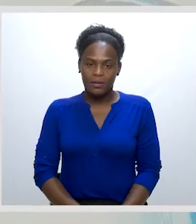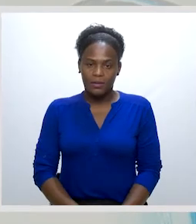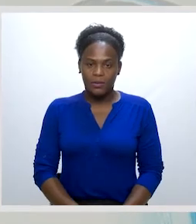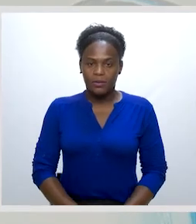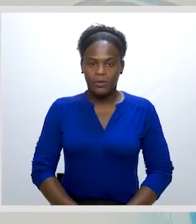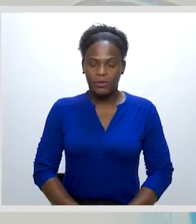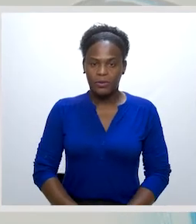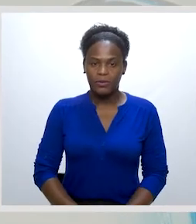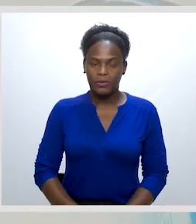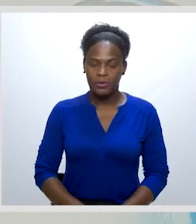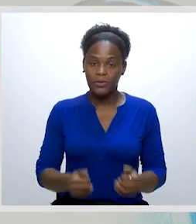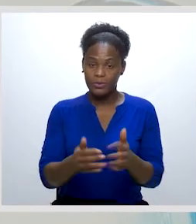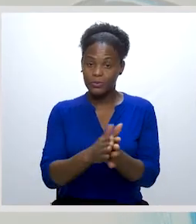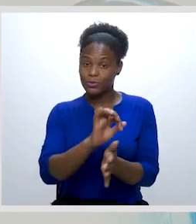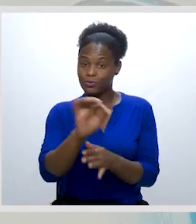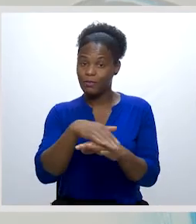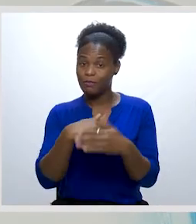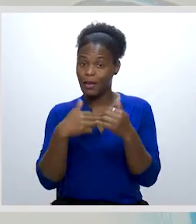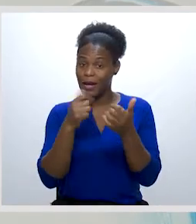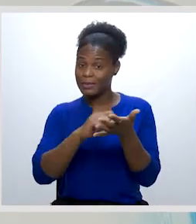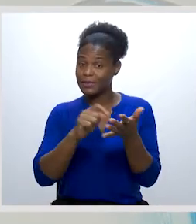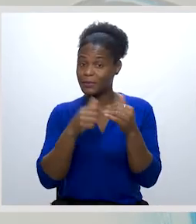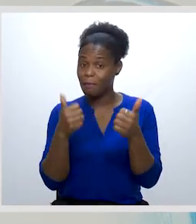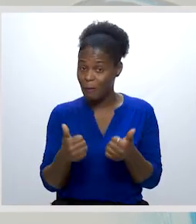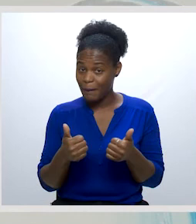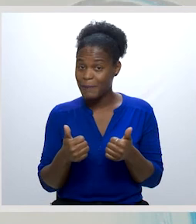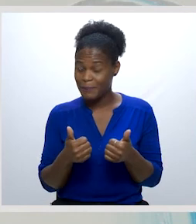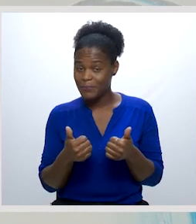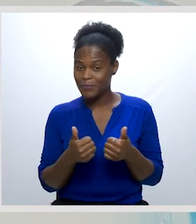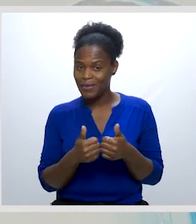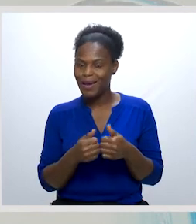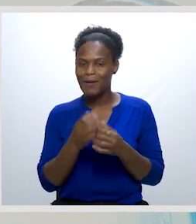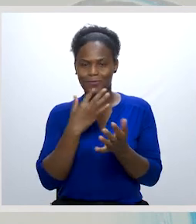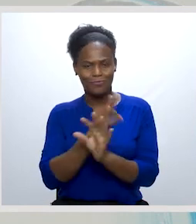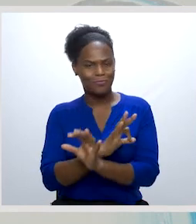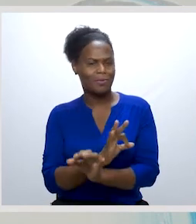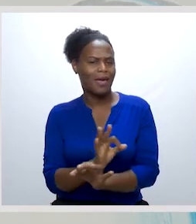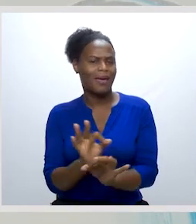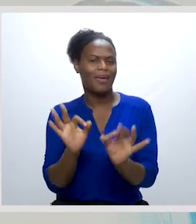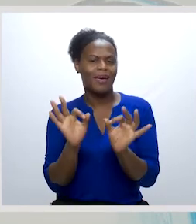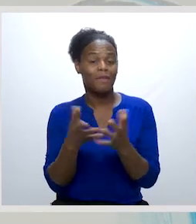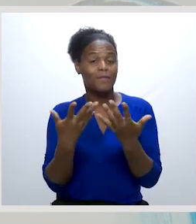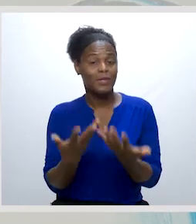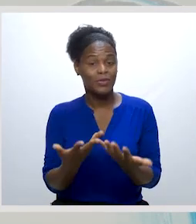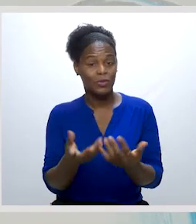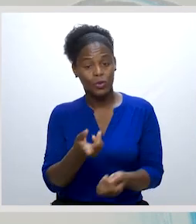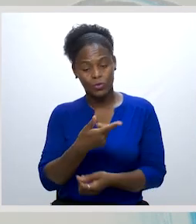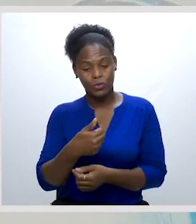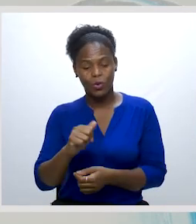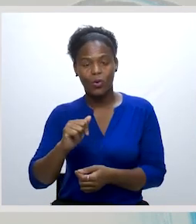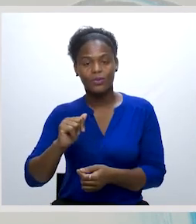Tout le monde a bien fait son exercice alors. Super. Passons maintenant au